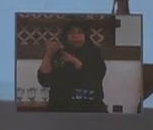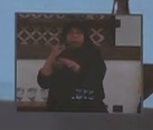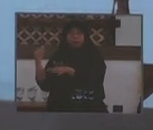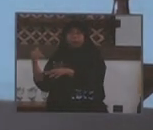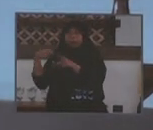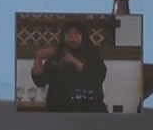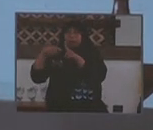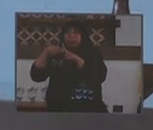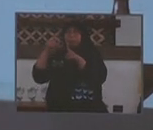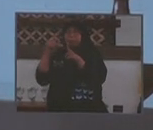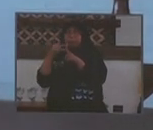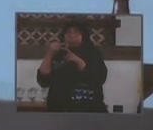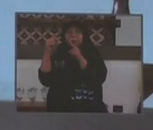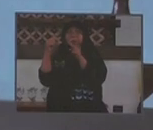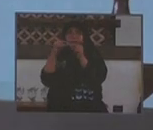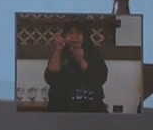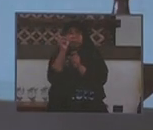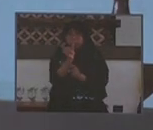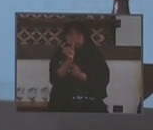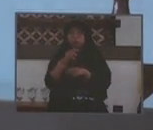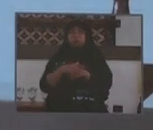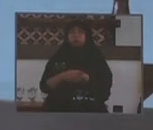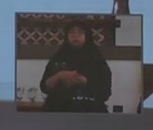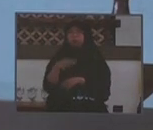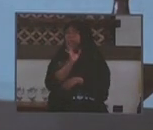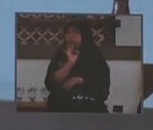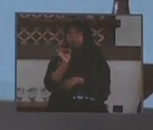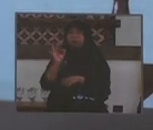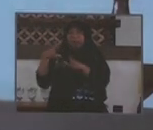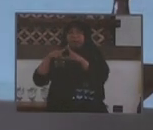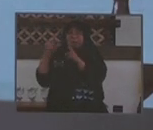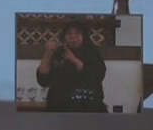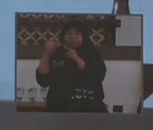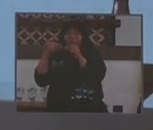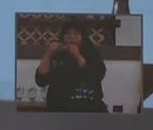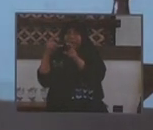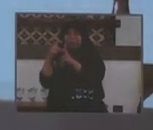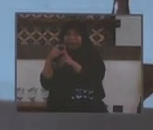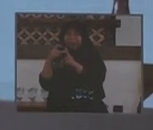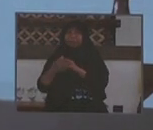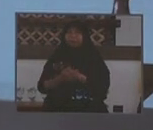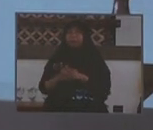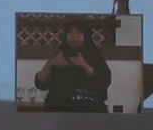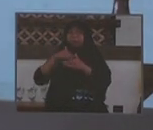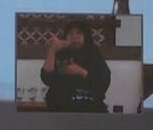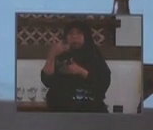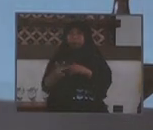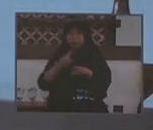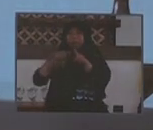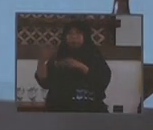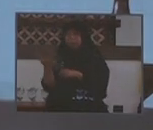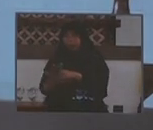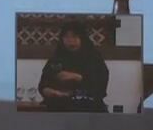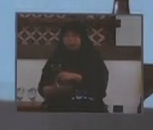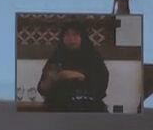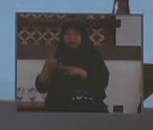KPU Hai bukan lagi dari APBD Hai yang berikutnya dari mana yang berikutnya dari